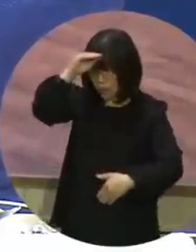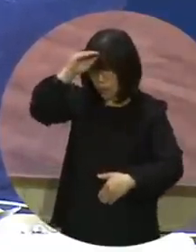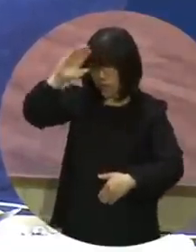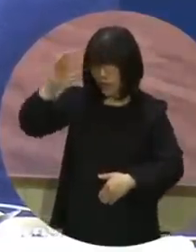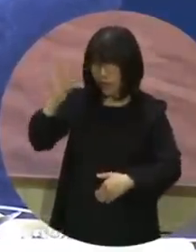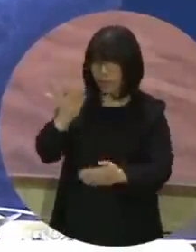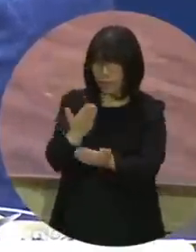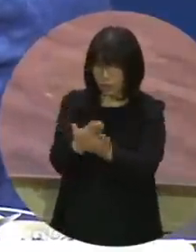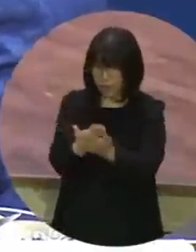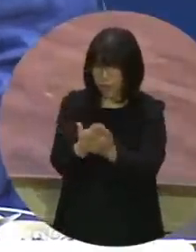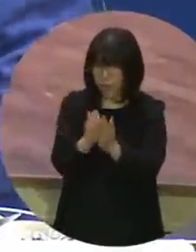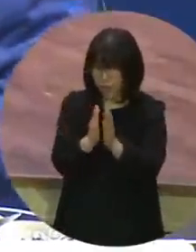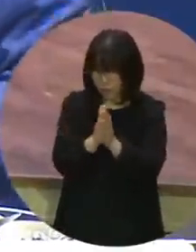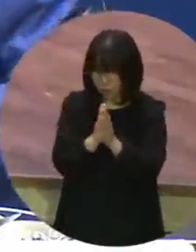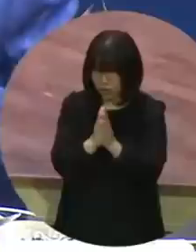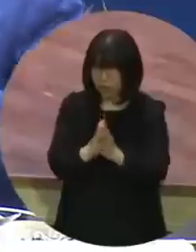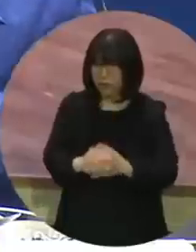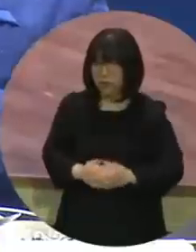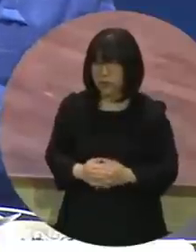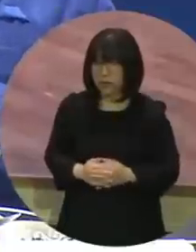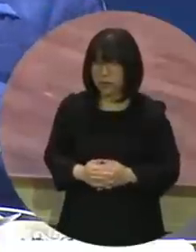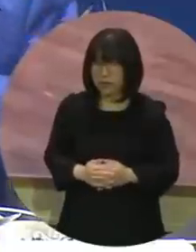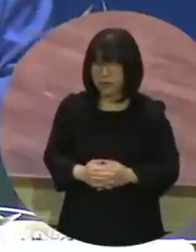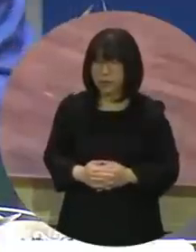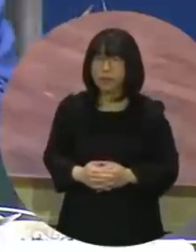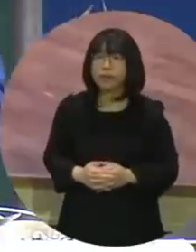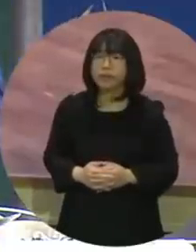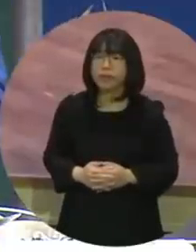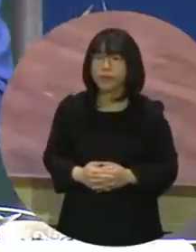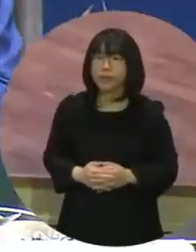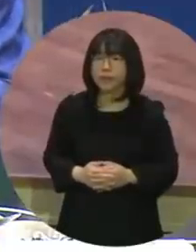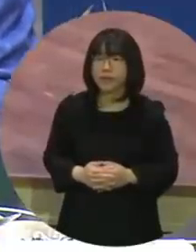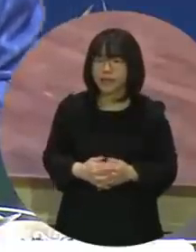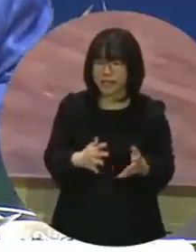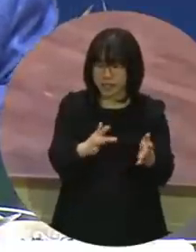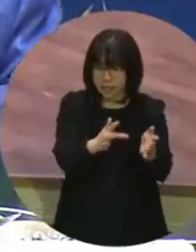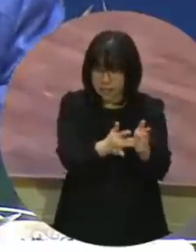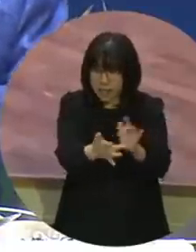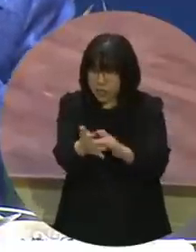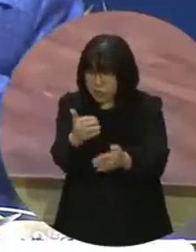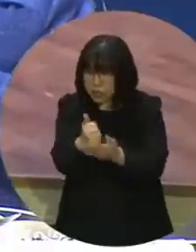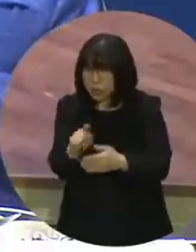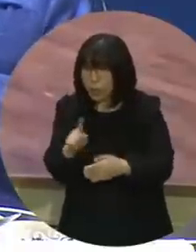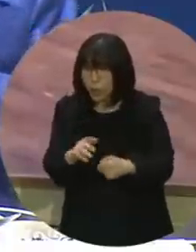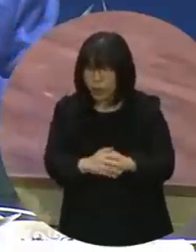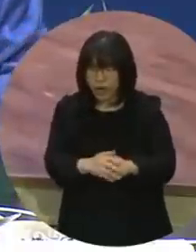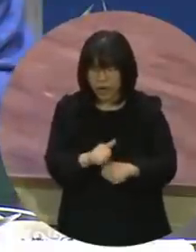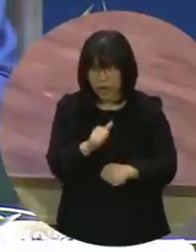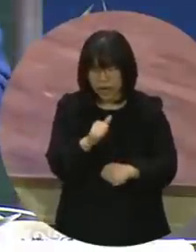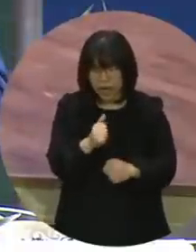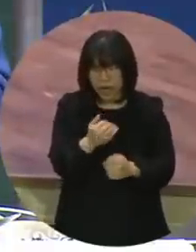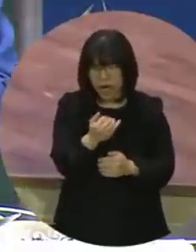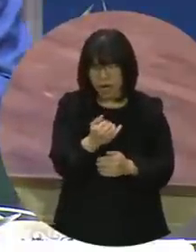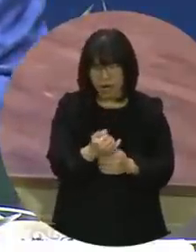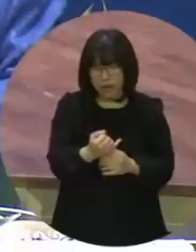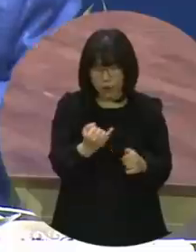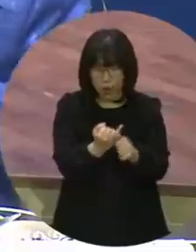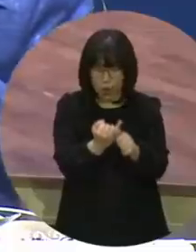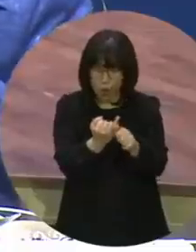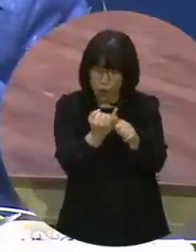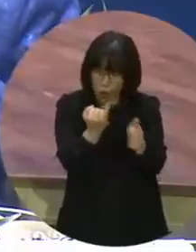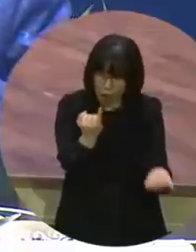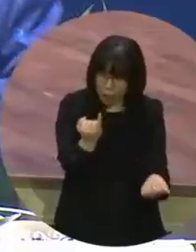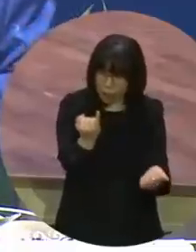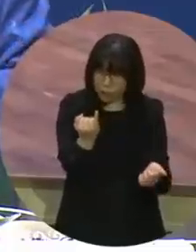주옵소서. 사람은 이상해요. 예수님도요. 사람과 가부의 그 협전 주님 받으시고 이 참 이 뭡니까?